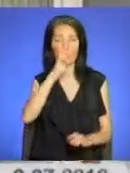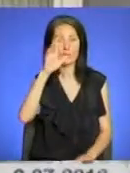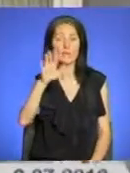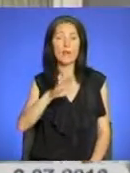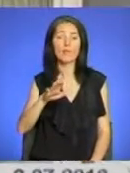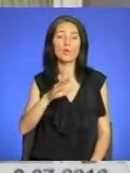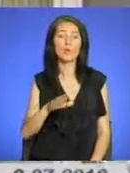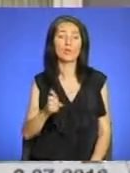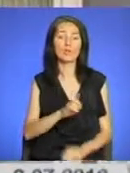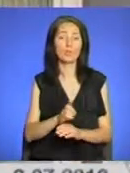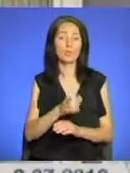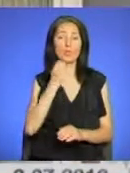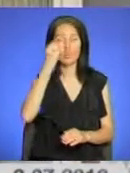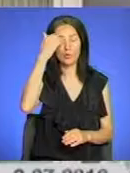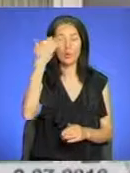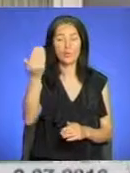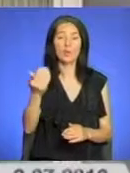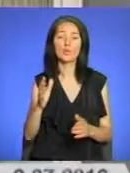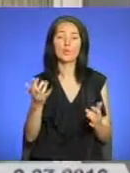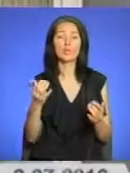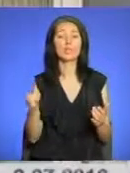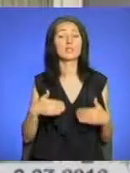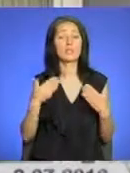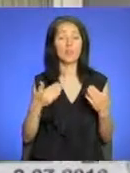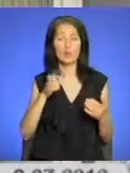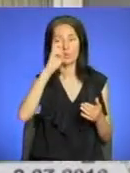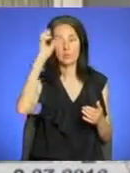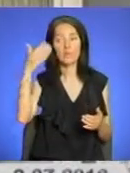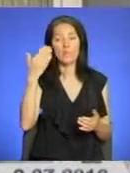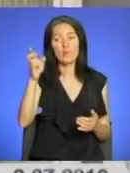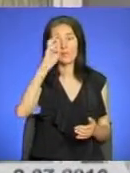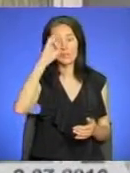Дякую вам, ще раз вітаю. Слава вам, слава Україні!